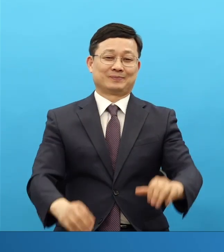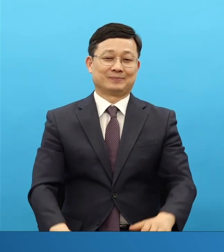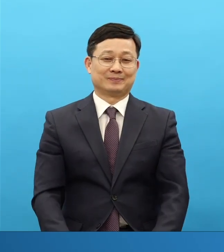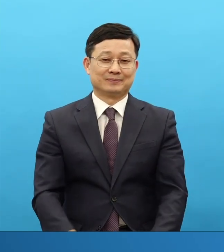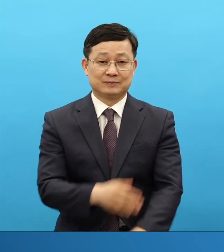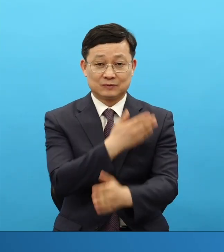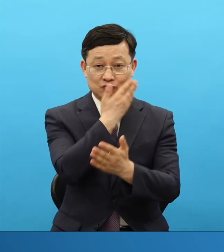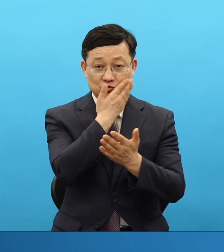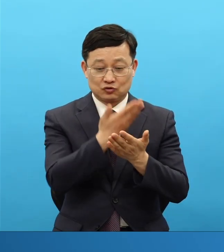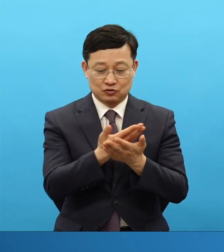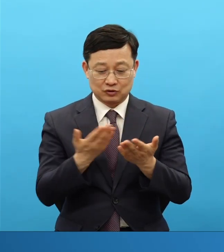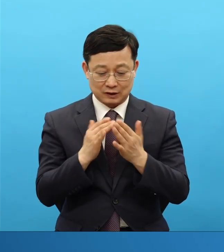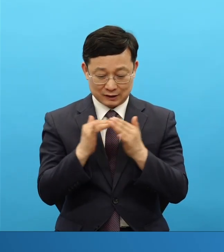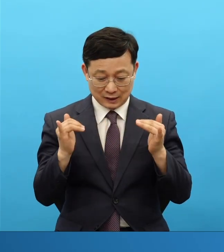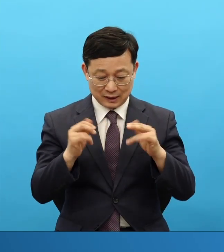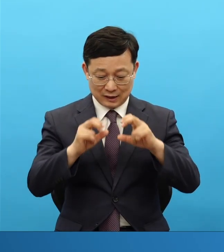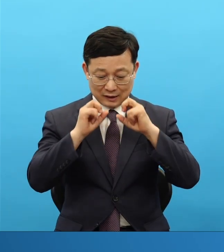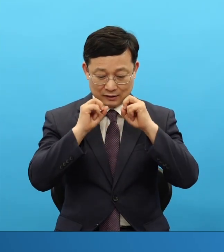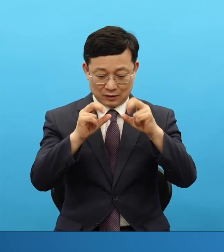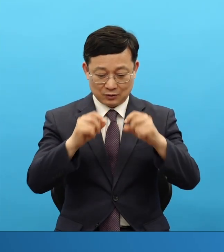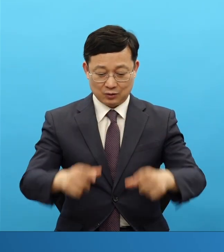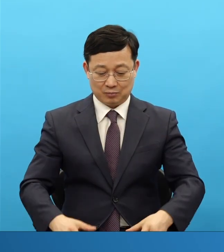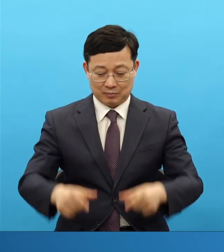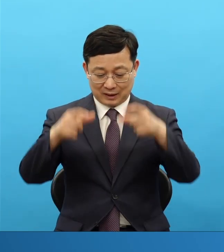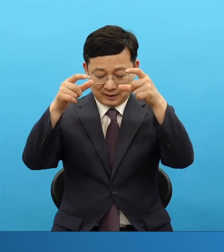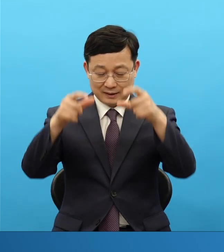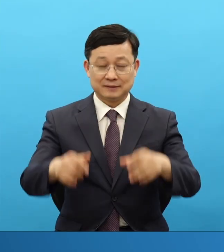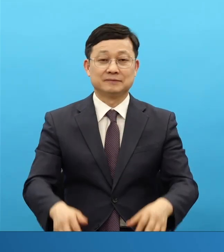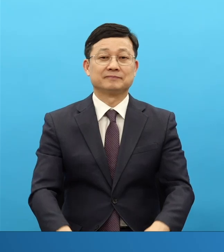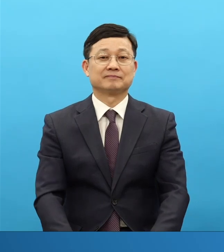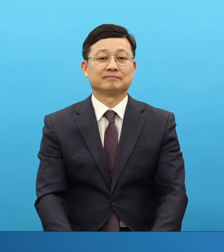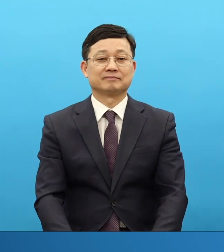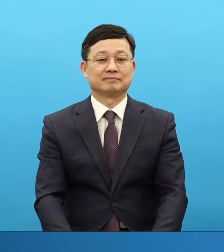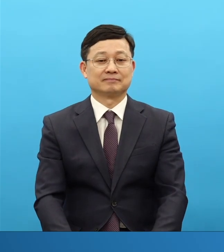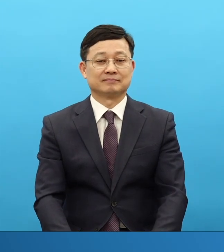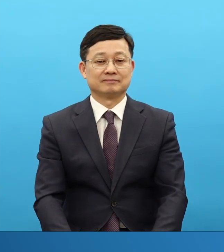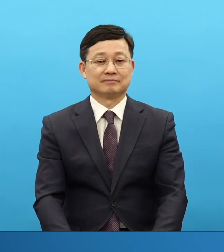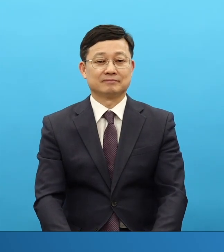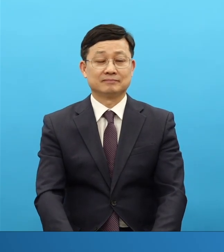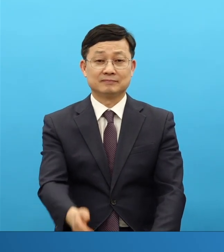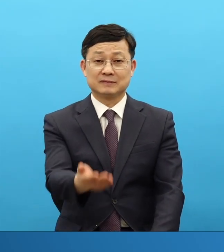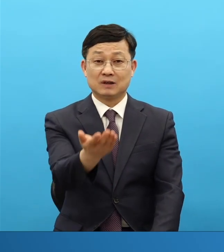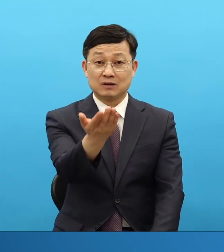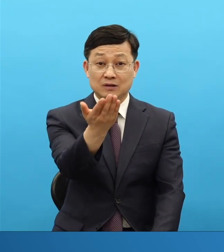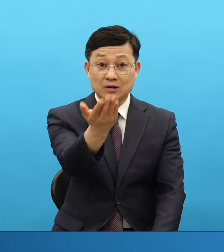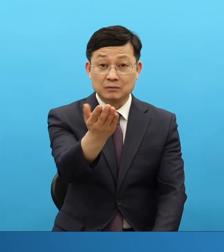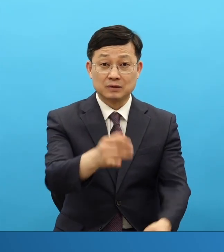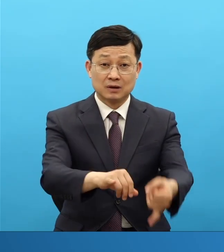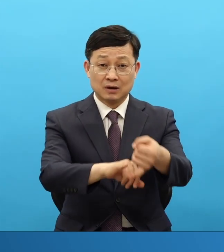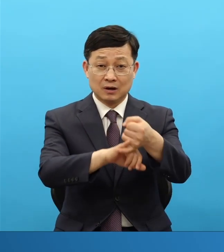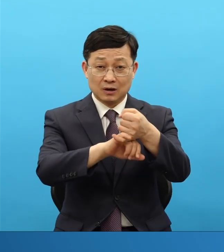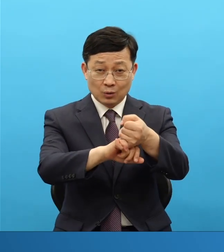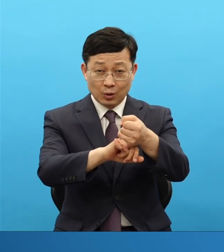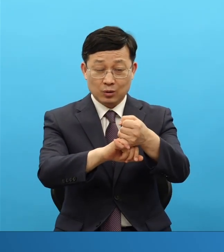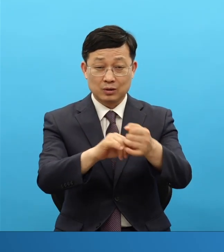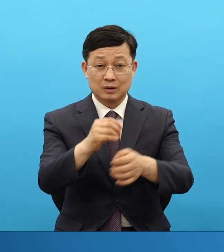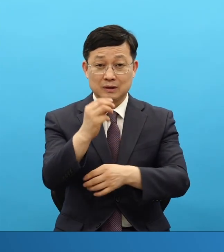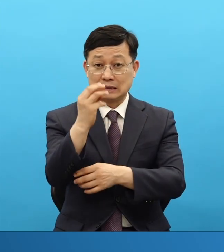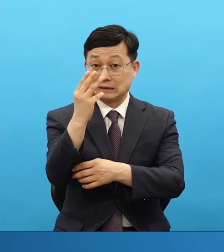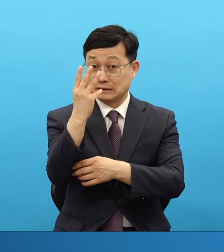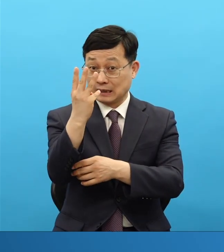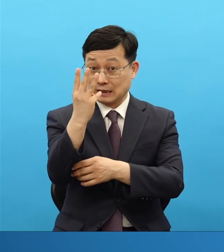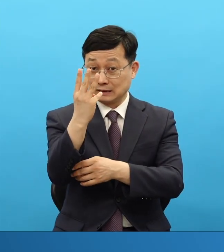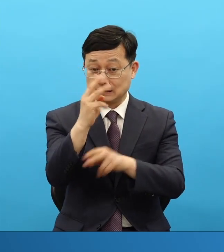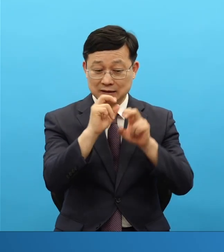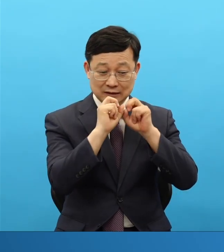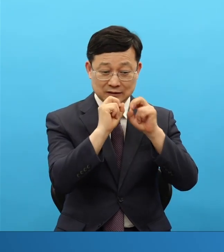중재의 선교망대입니다. It's a church officer's missions partisan. 여러분은 반드시 세 가지 망대, 선교망대를